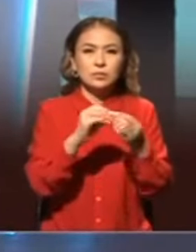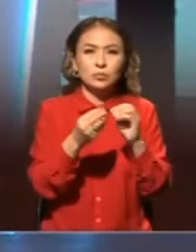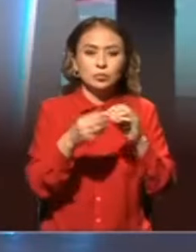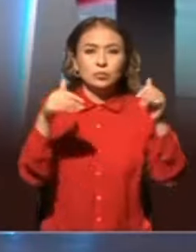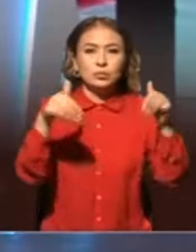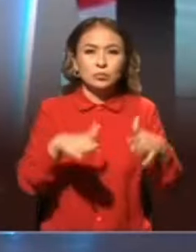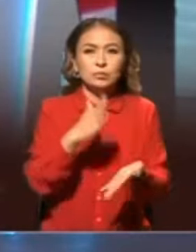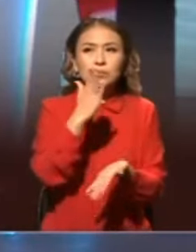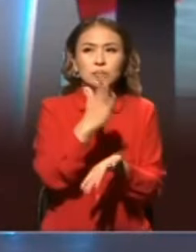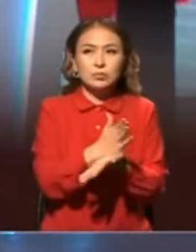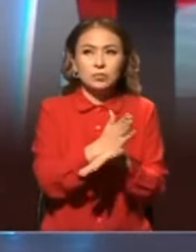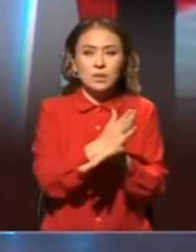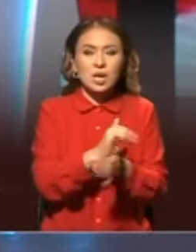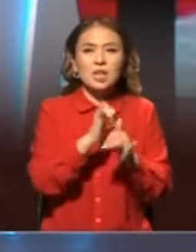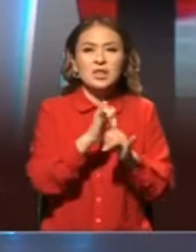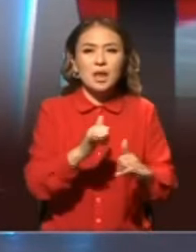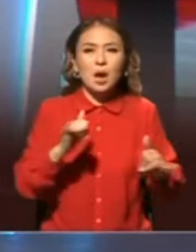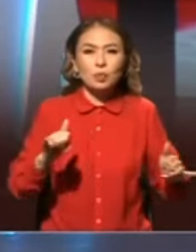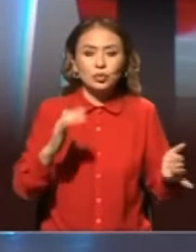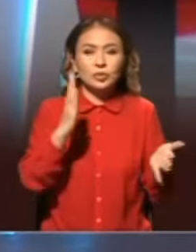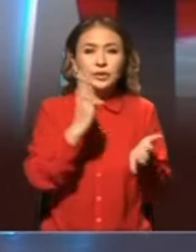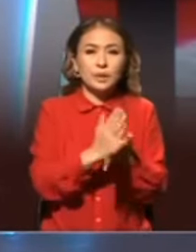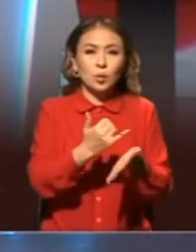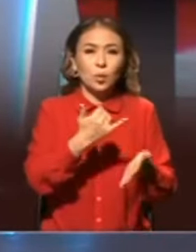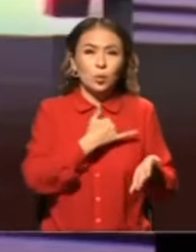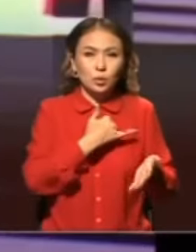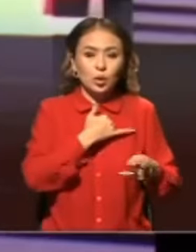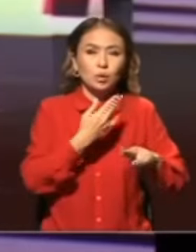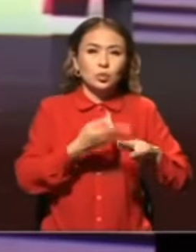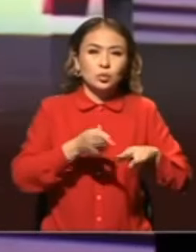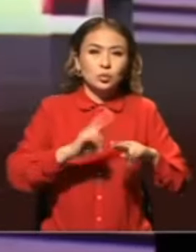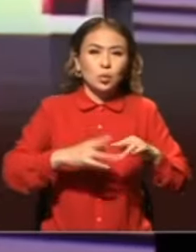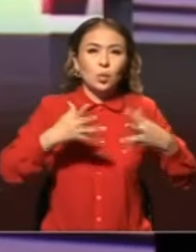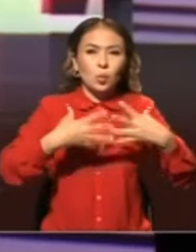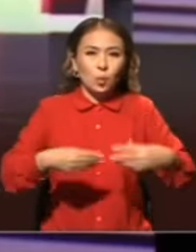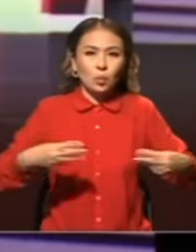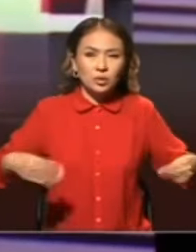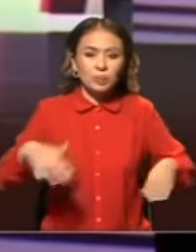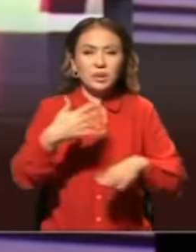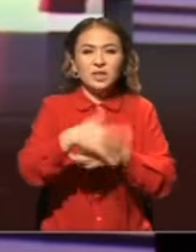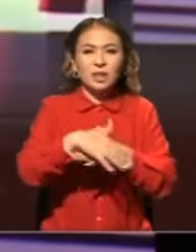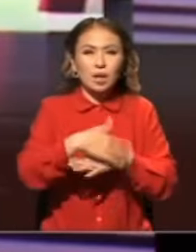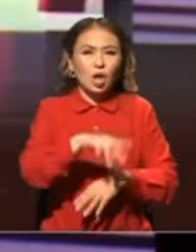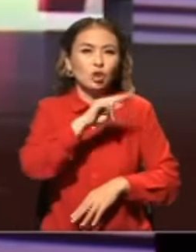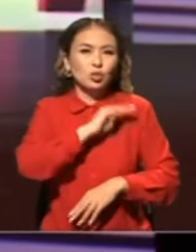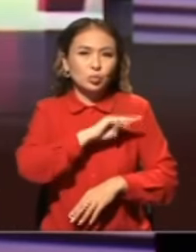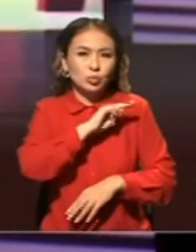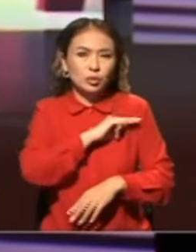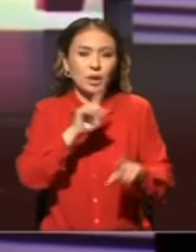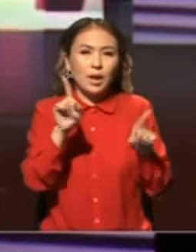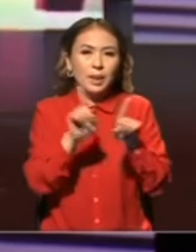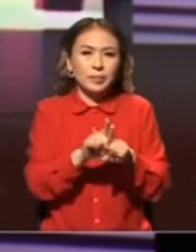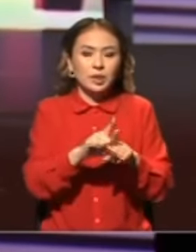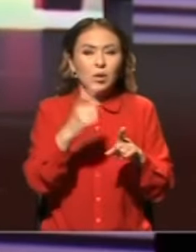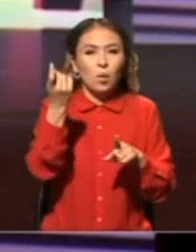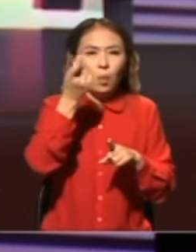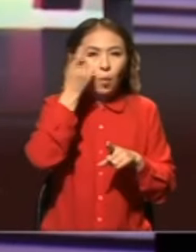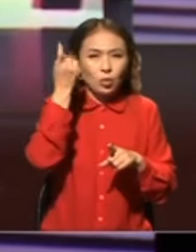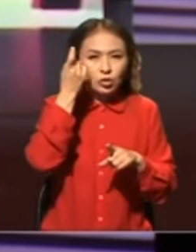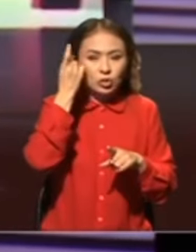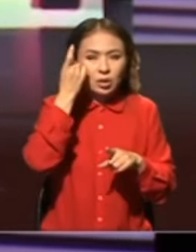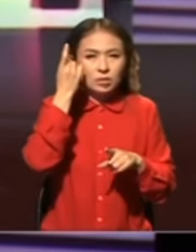шешілді. Даму қоры бар бізде. Сол көктемгі дала жұмыстарына жаңағы Әділет сияқты шаруа